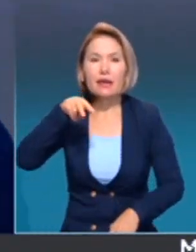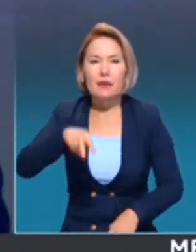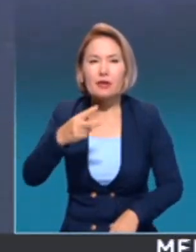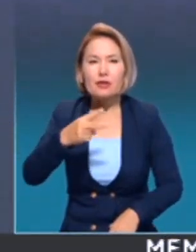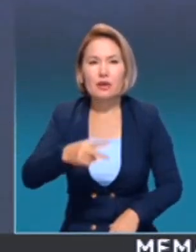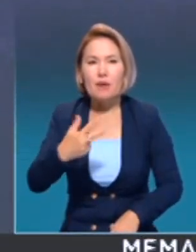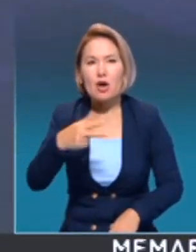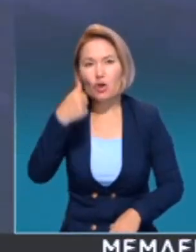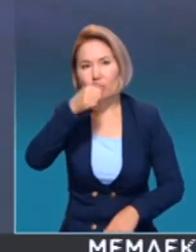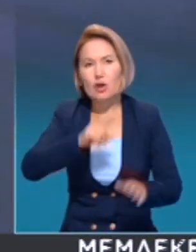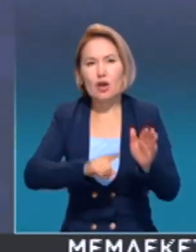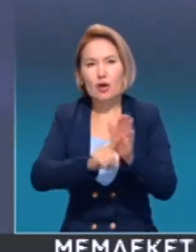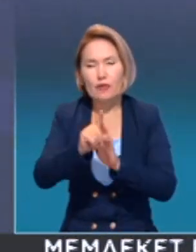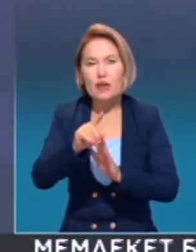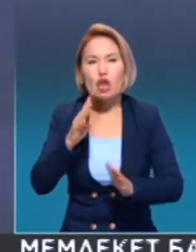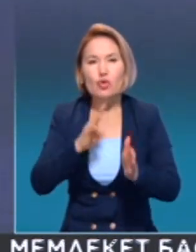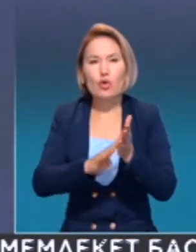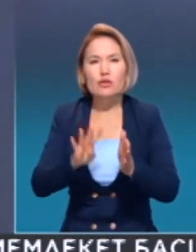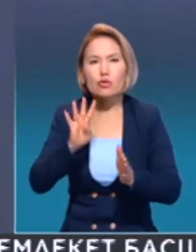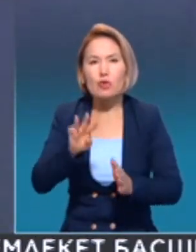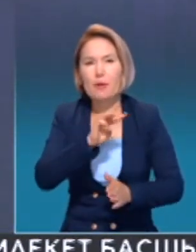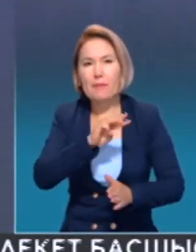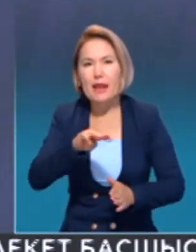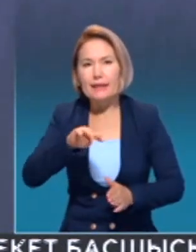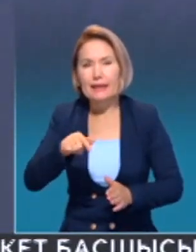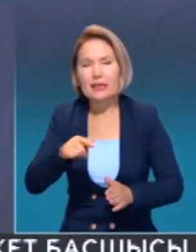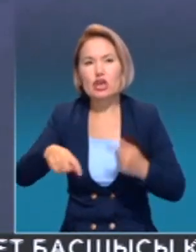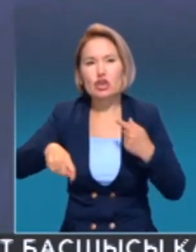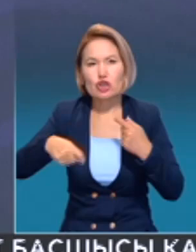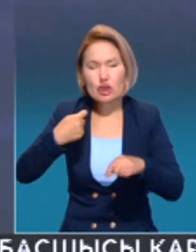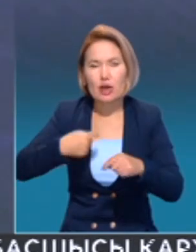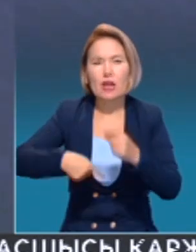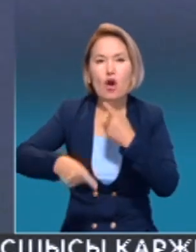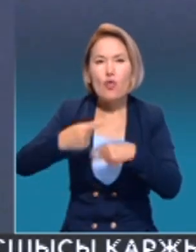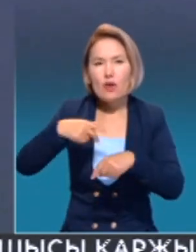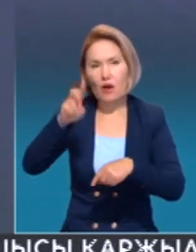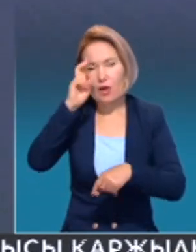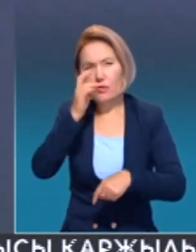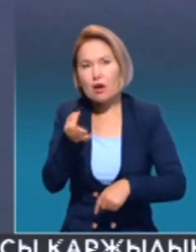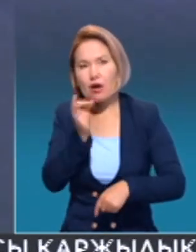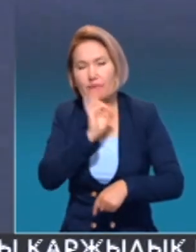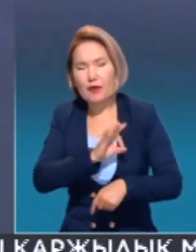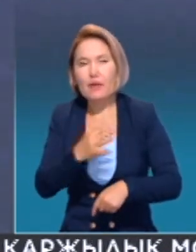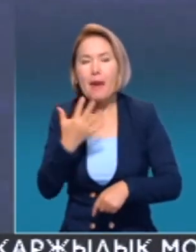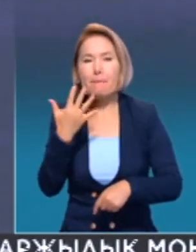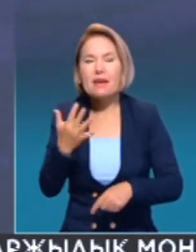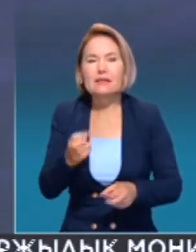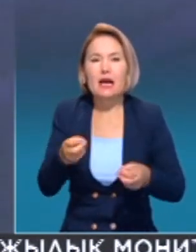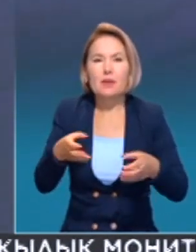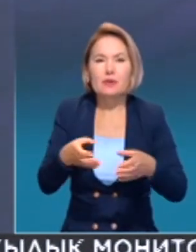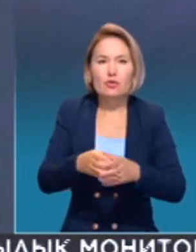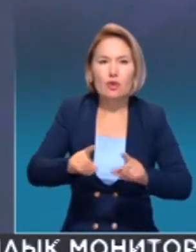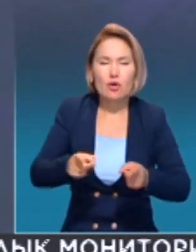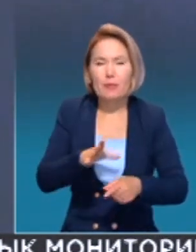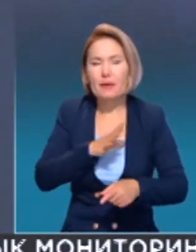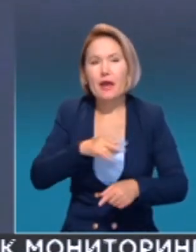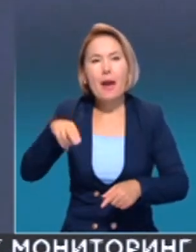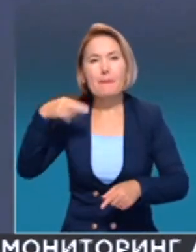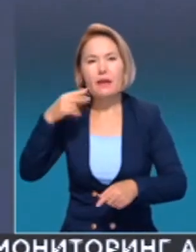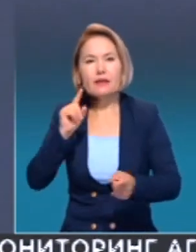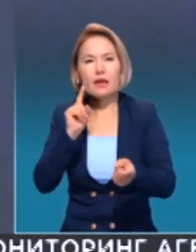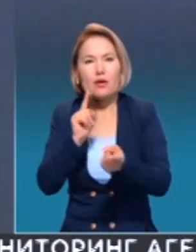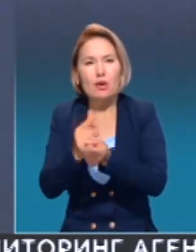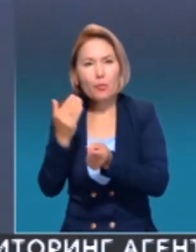Жыл басынан бері 94 миллиард теңге шығын өтеліп, активтер қайтарылды. 5 қылмыстық топ жойылды. Бұл туралы президент қабылдауында болған